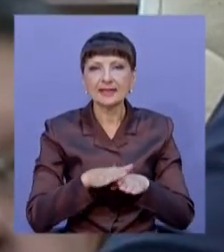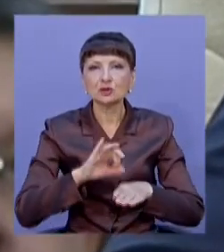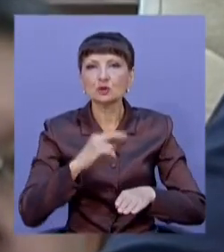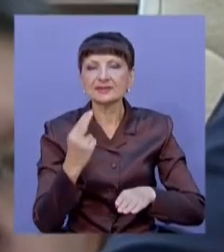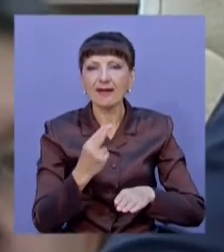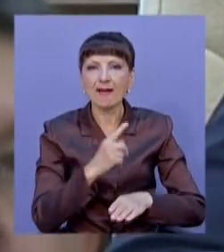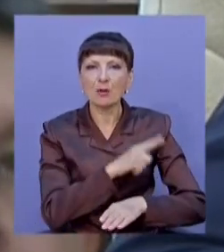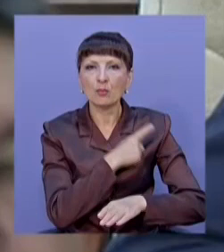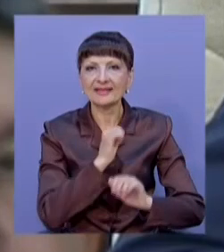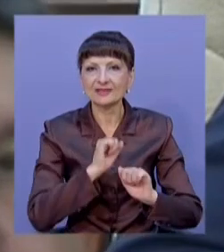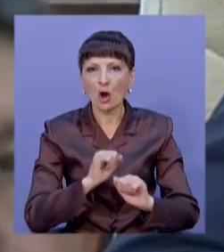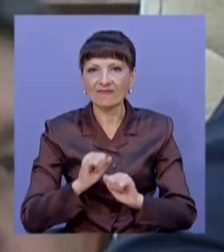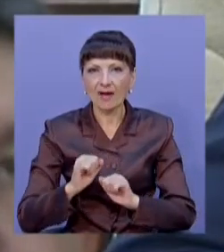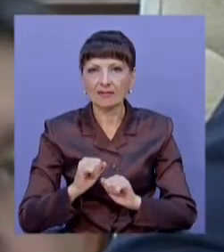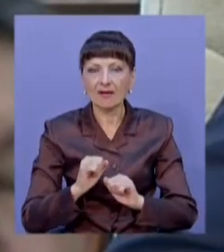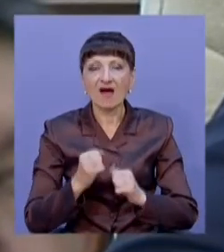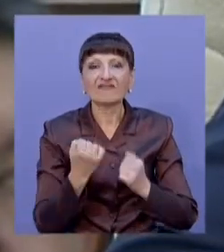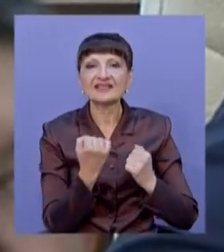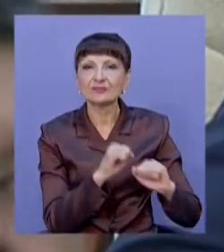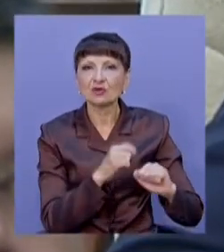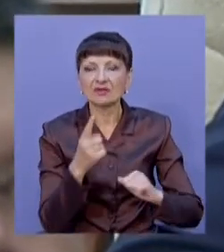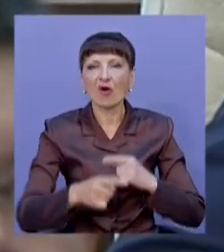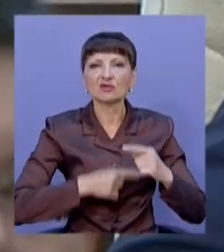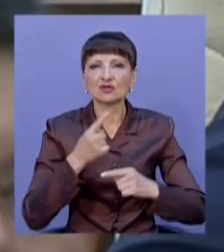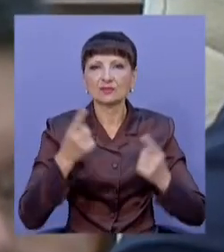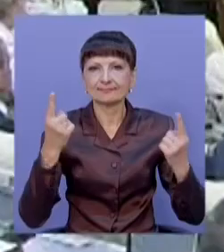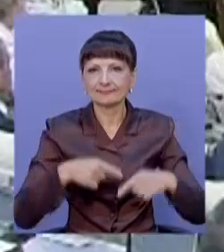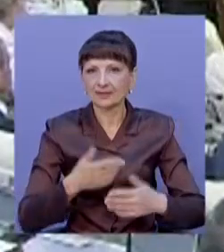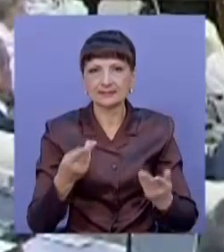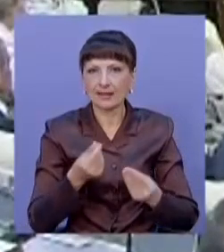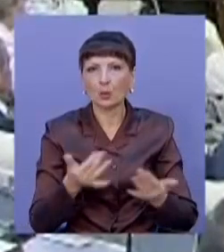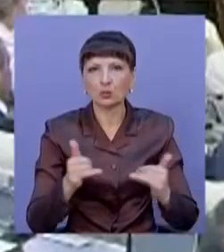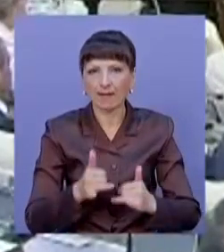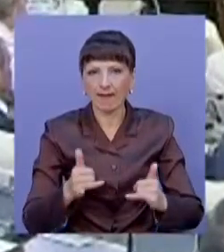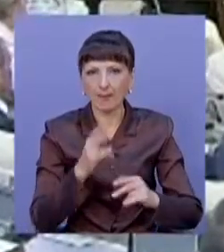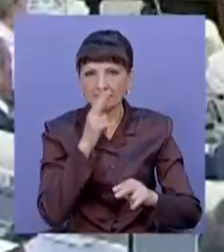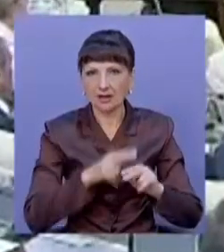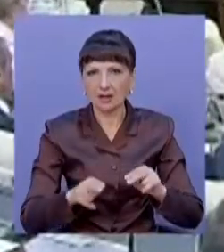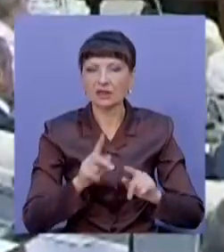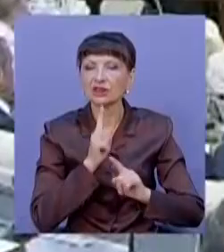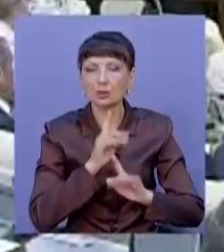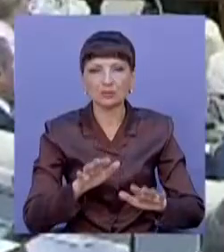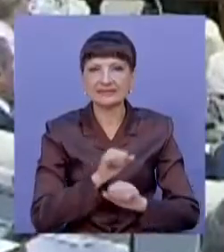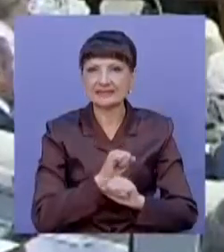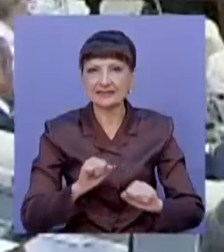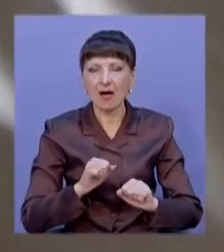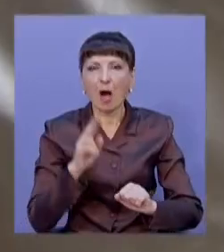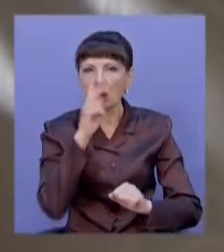социального медстрахования во избежание его очередной дискредитации. Права на ошибку у нас уже